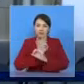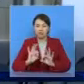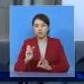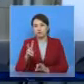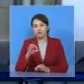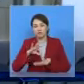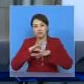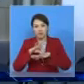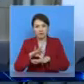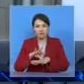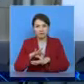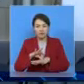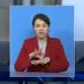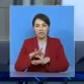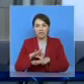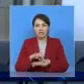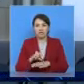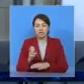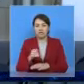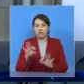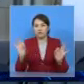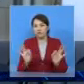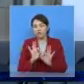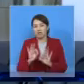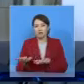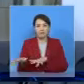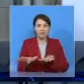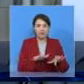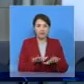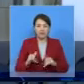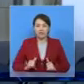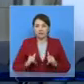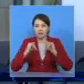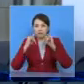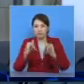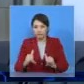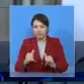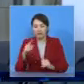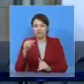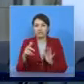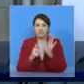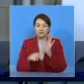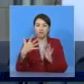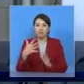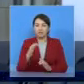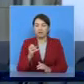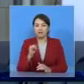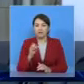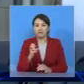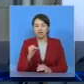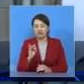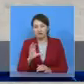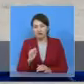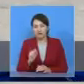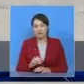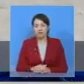было проведено литературно-музыкальное мероприятие, посвященное 175-летию Жамбыла